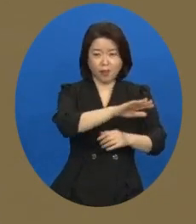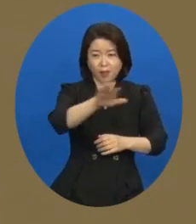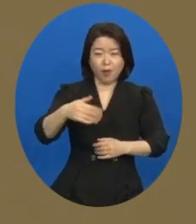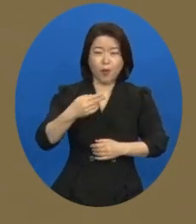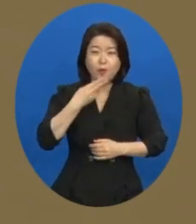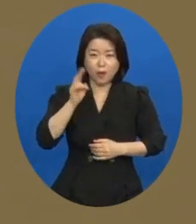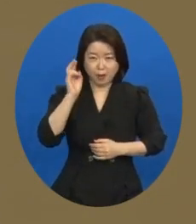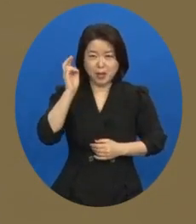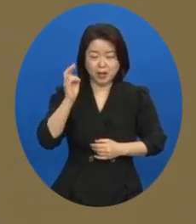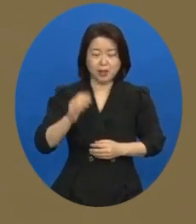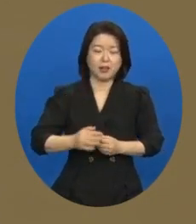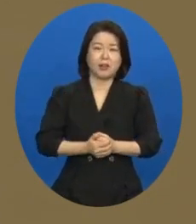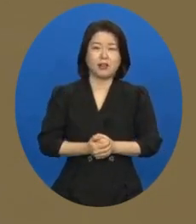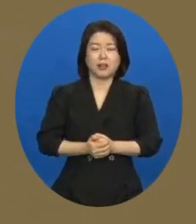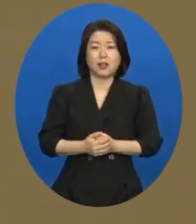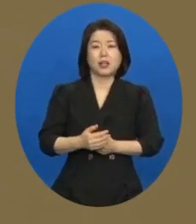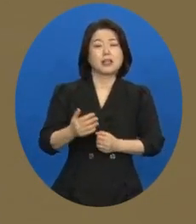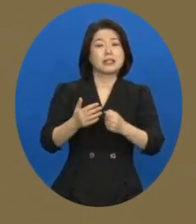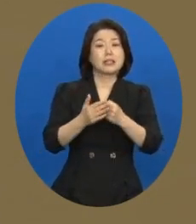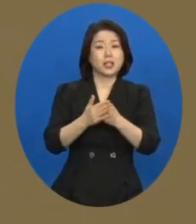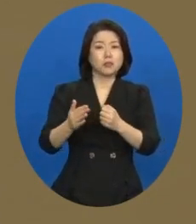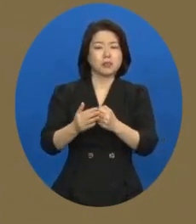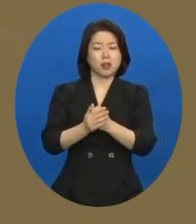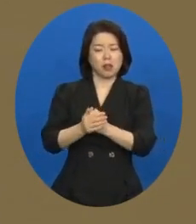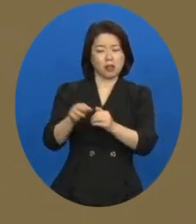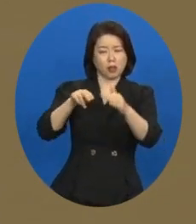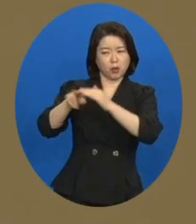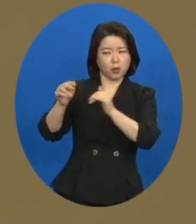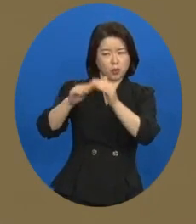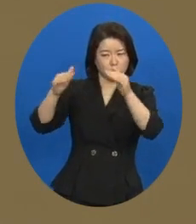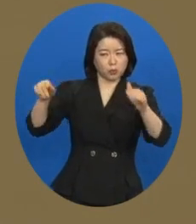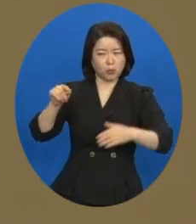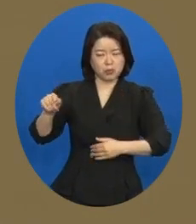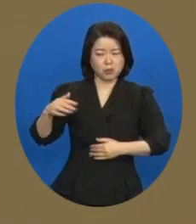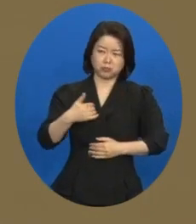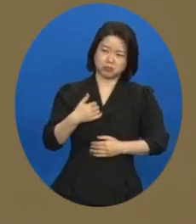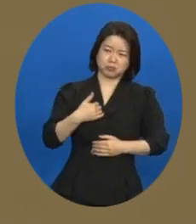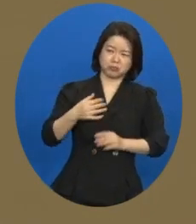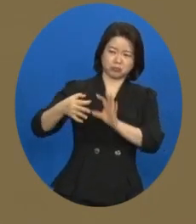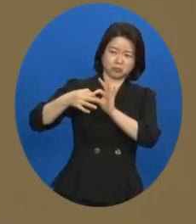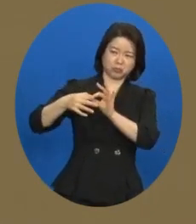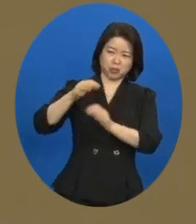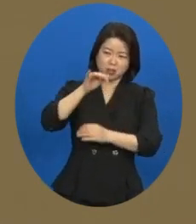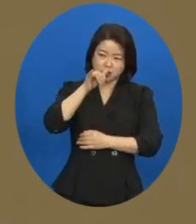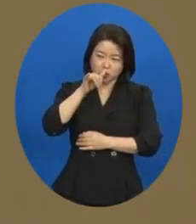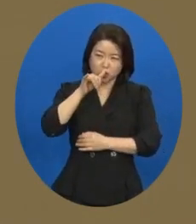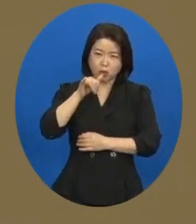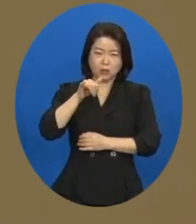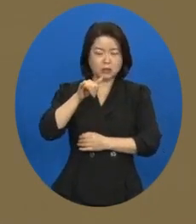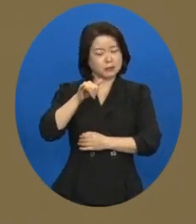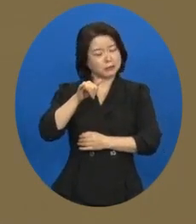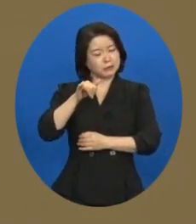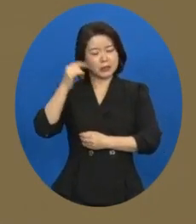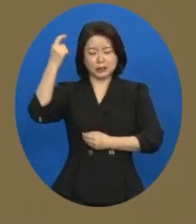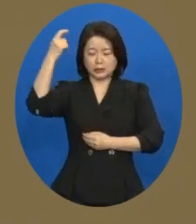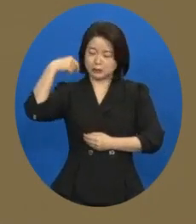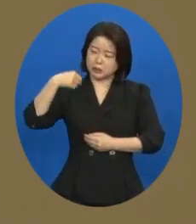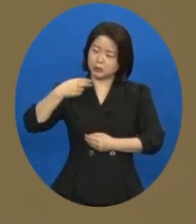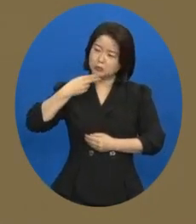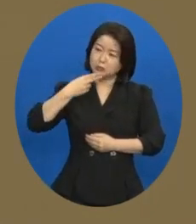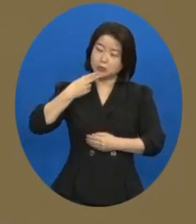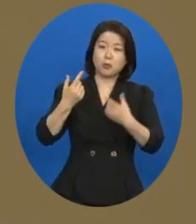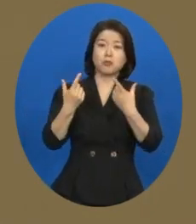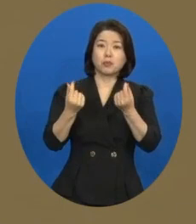겁니다. 그래서 도피성이 나에게 무슨 상관인지 아마 실감이 잘 나지